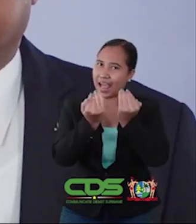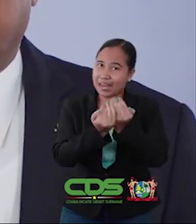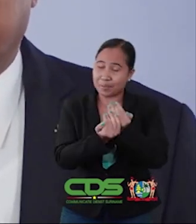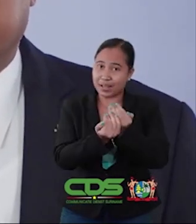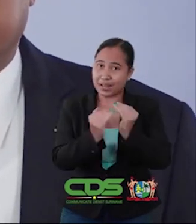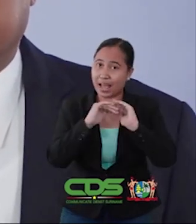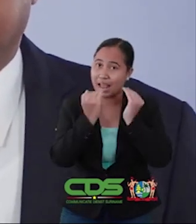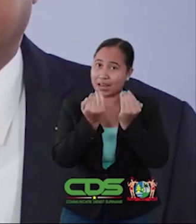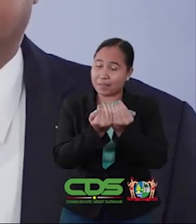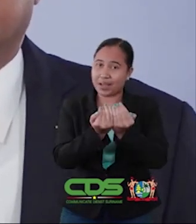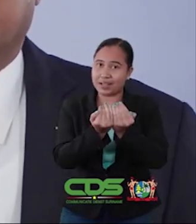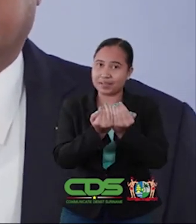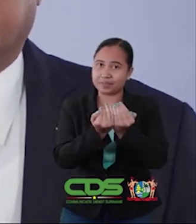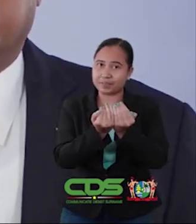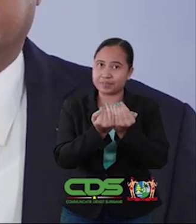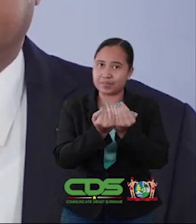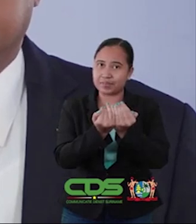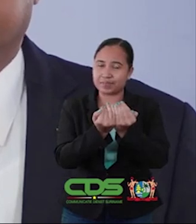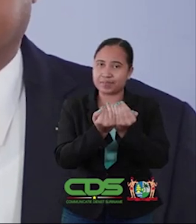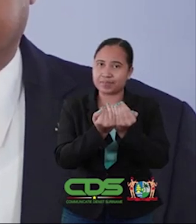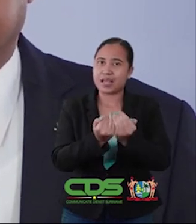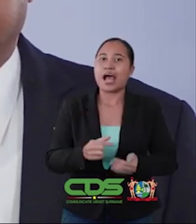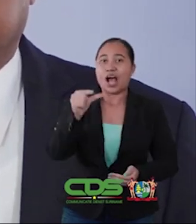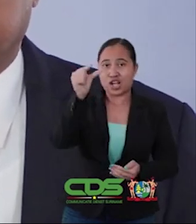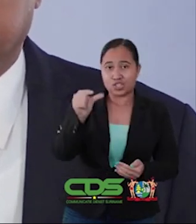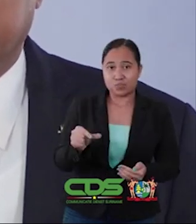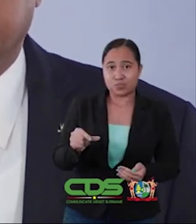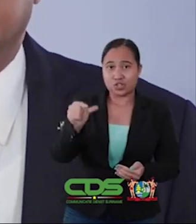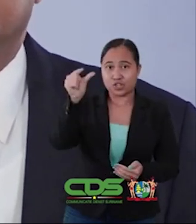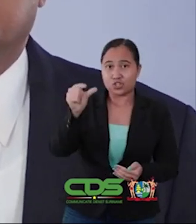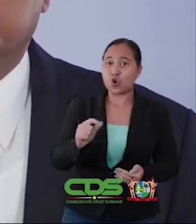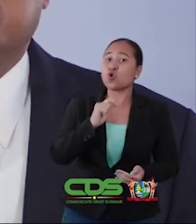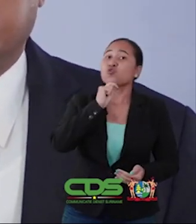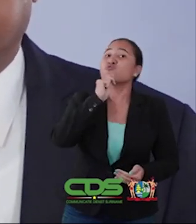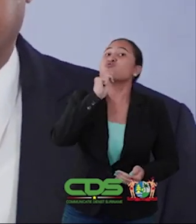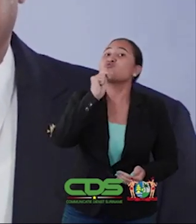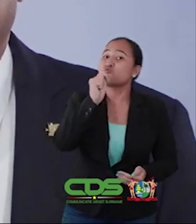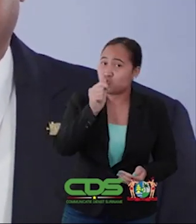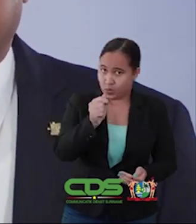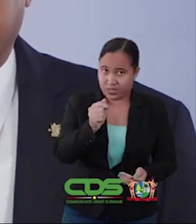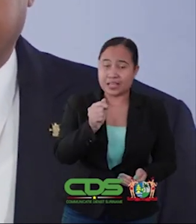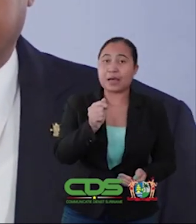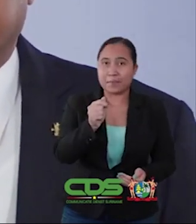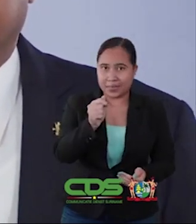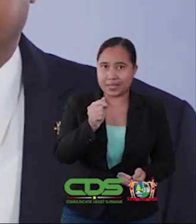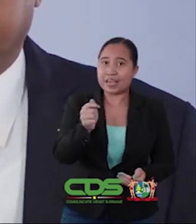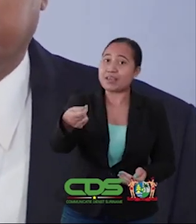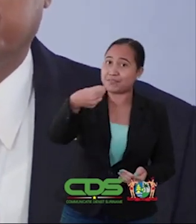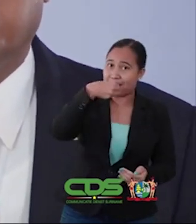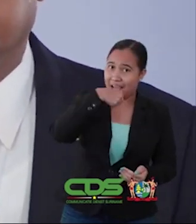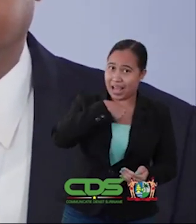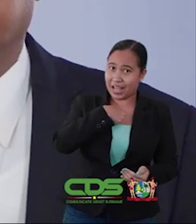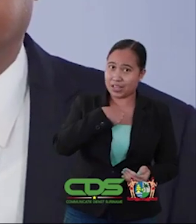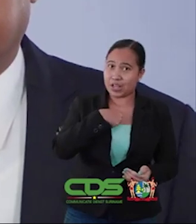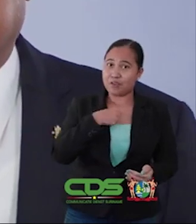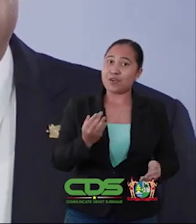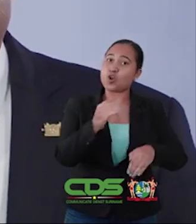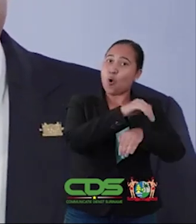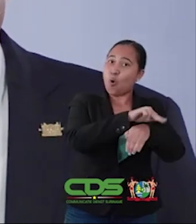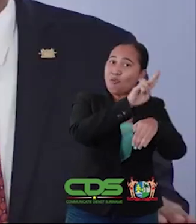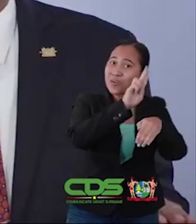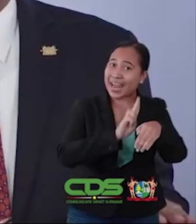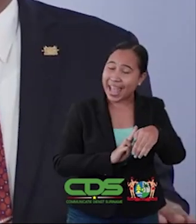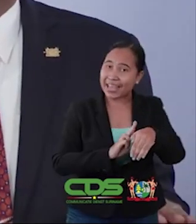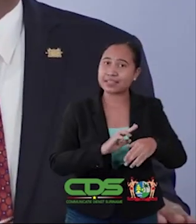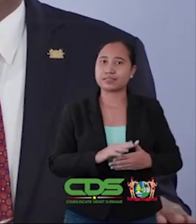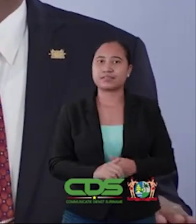uitsluitend nadat de desbetreffende persoon toestemming heeft verkregen van de bevoegde autoriteiten.